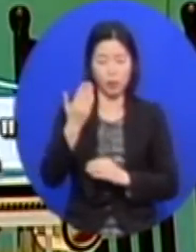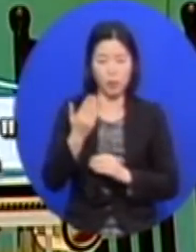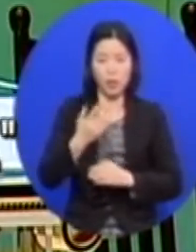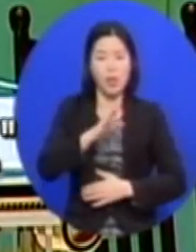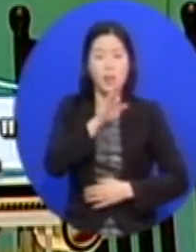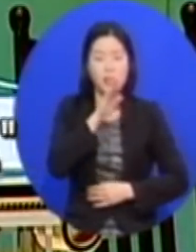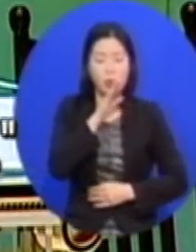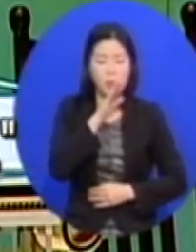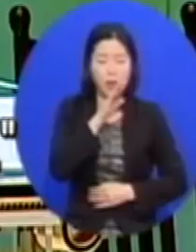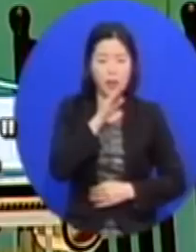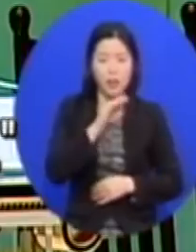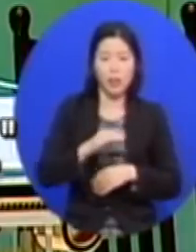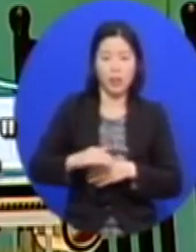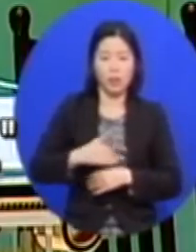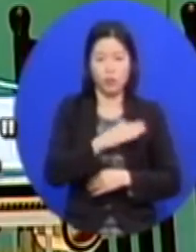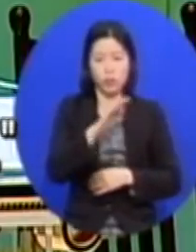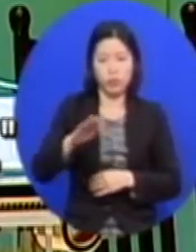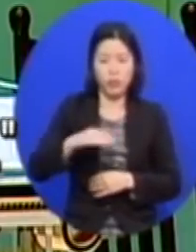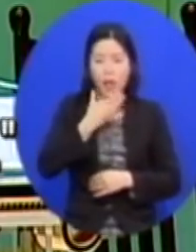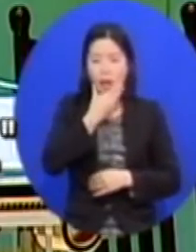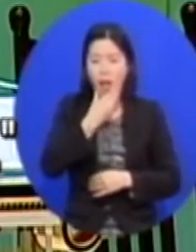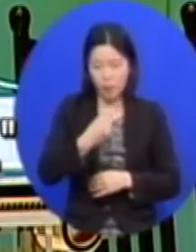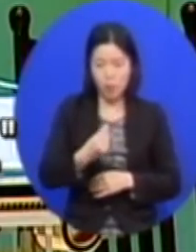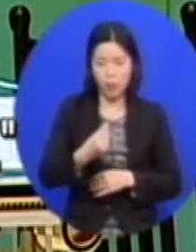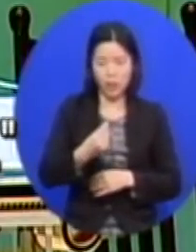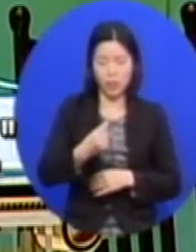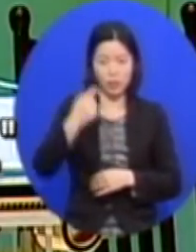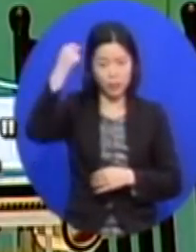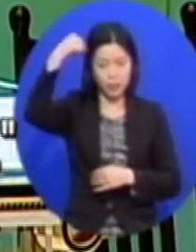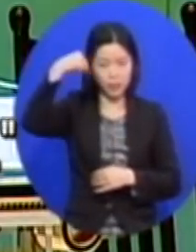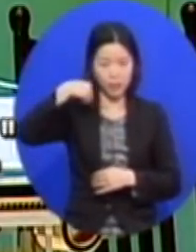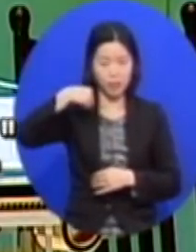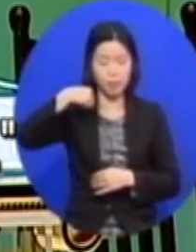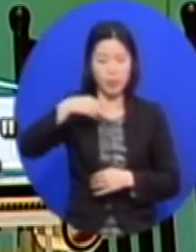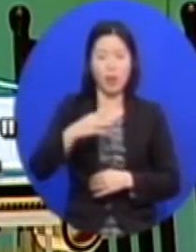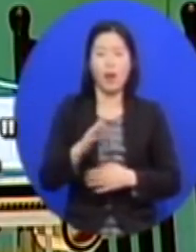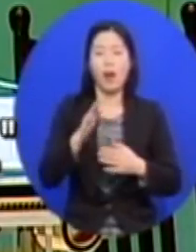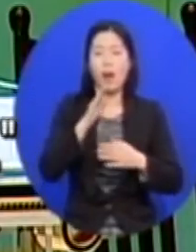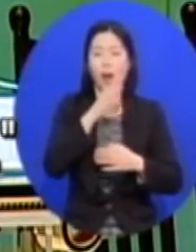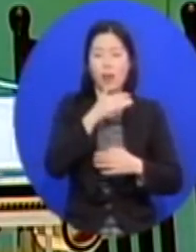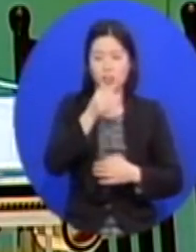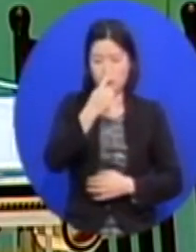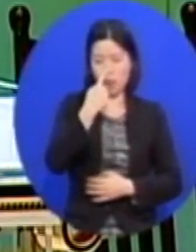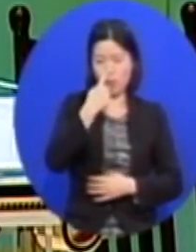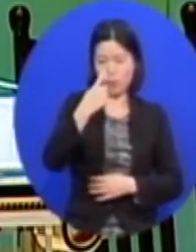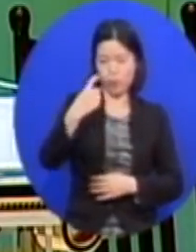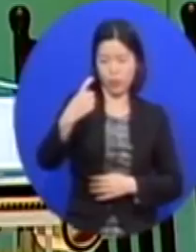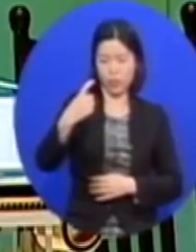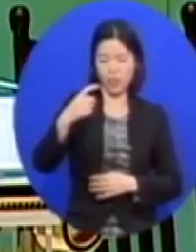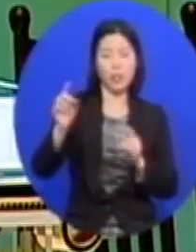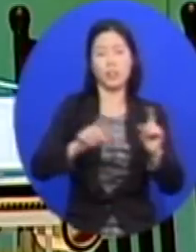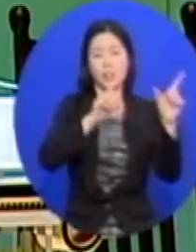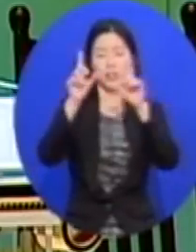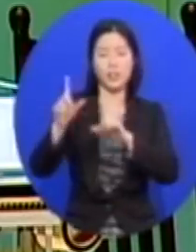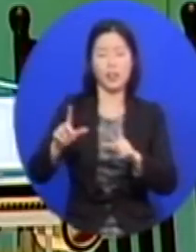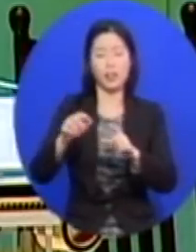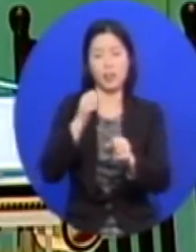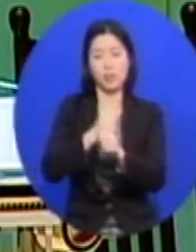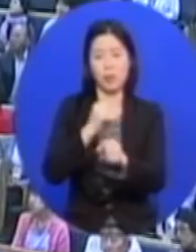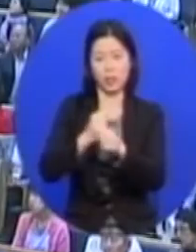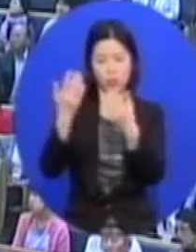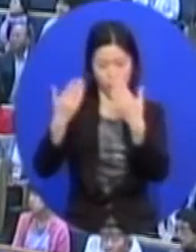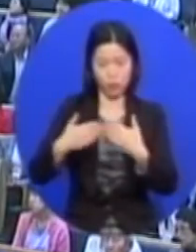정말 정말 행복하다 정말 머시따 그렇게 살게 만들어 주세요 예수님이 그렇게